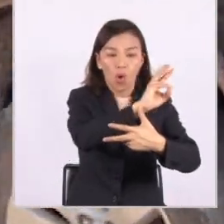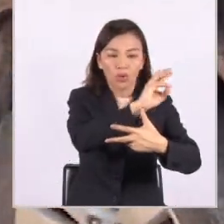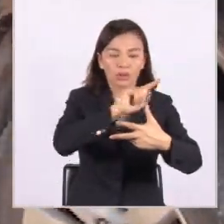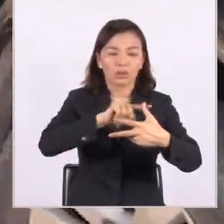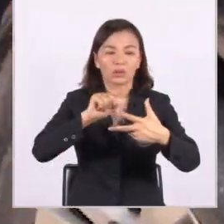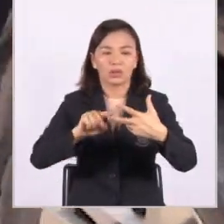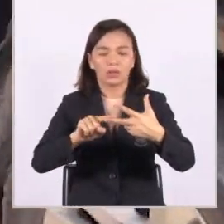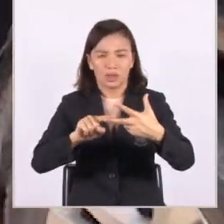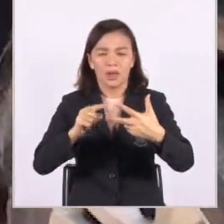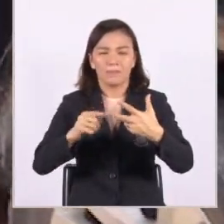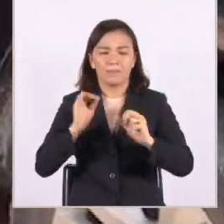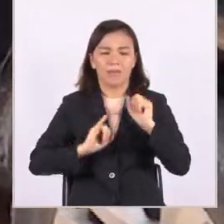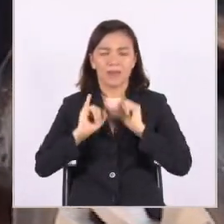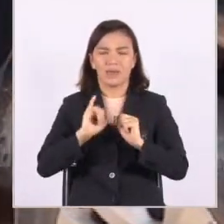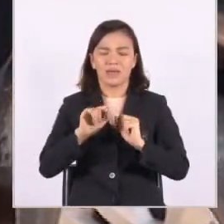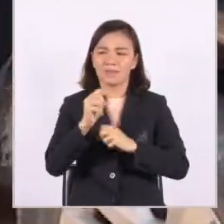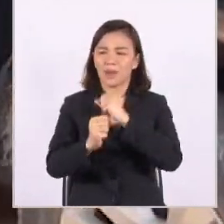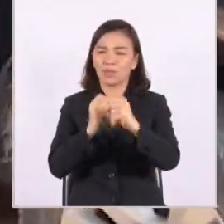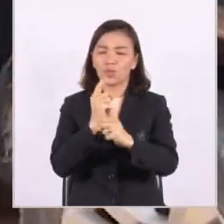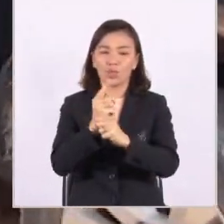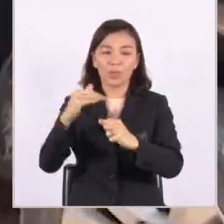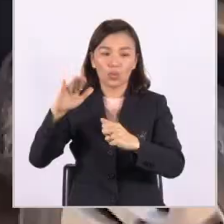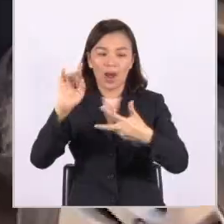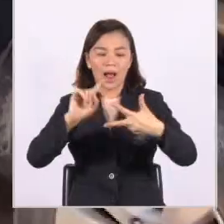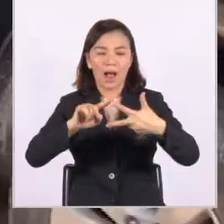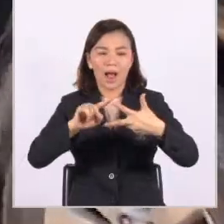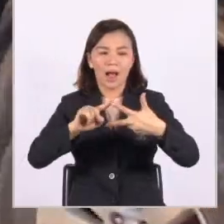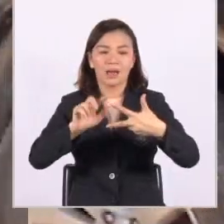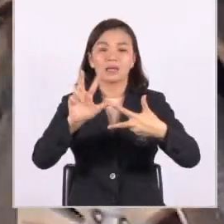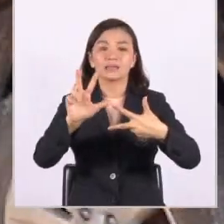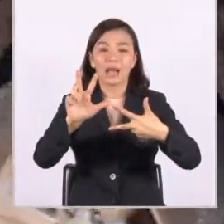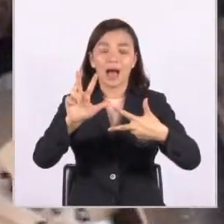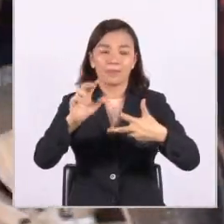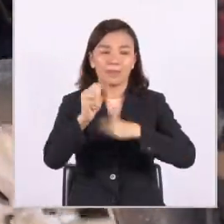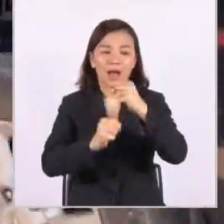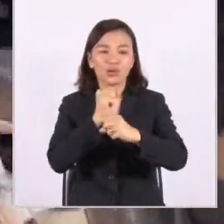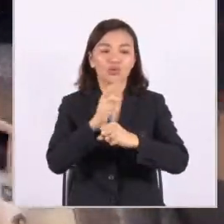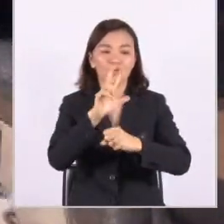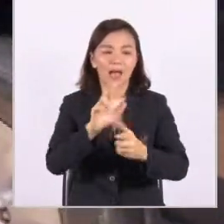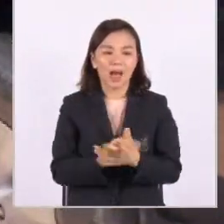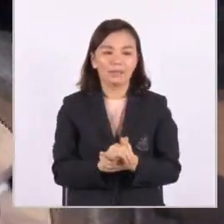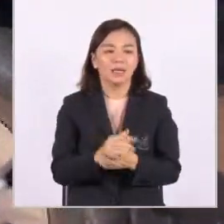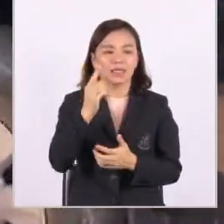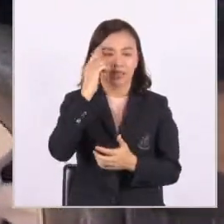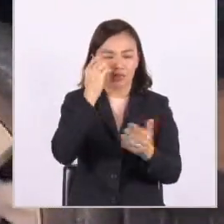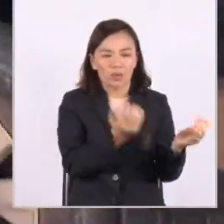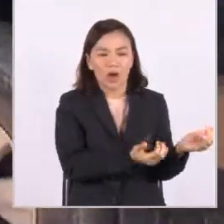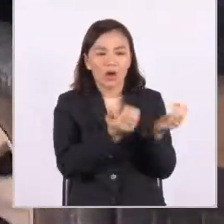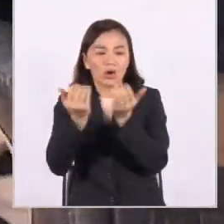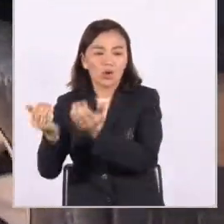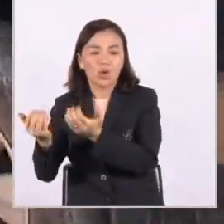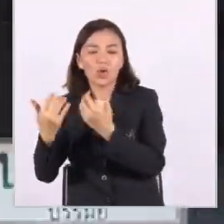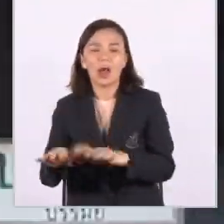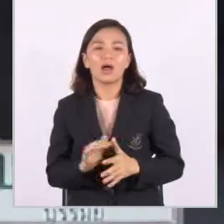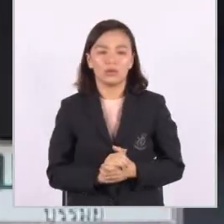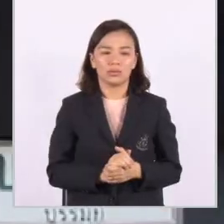าแล้วคนน้องคนกลางที่เสียชีวิตเนี่ย3ขวบคือน่าจะคือลงจากรถแล้วก็เข้าใจว่าลงกันแล้วอะไรอย่างเงี้ยนะคะ ครับ คือคงยุ่งวุ่นวายอะ